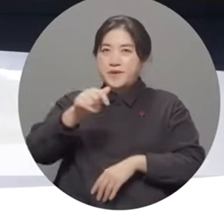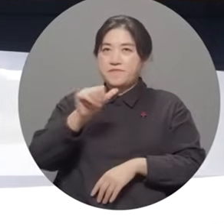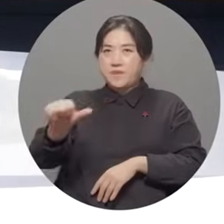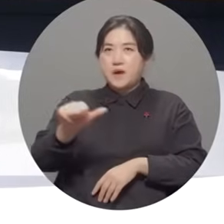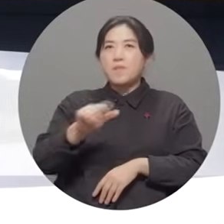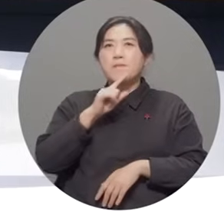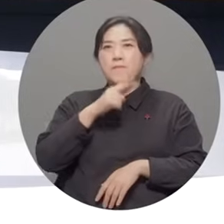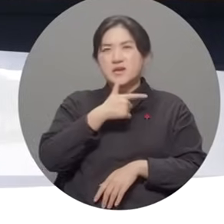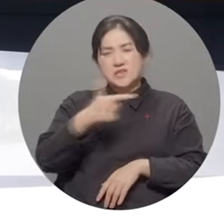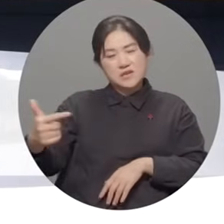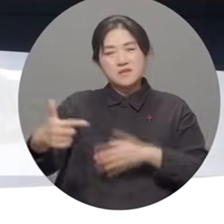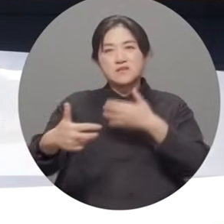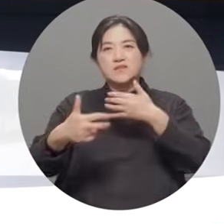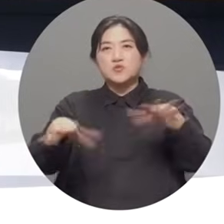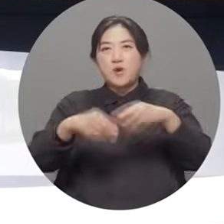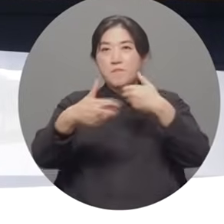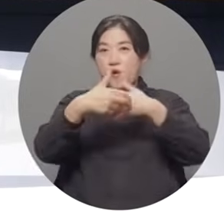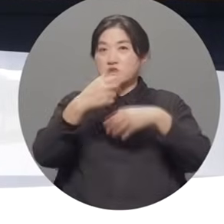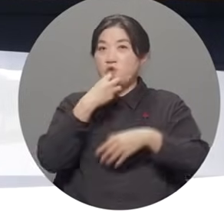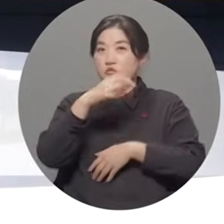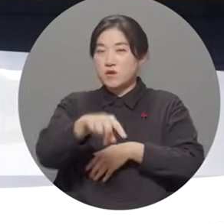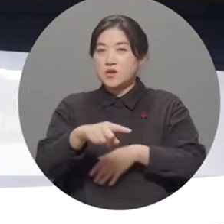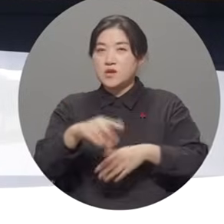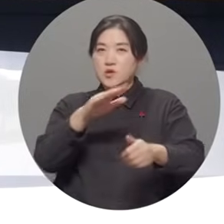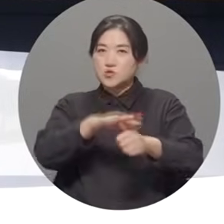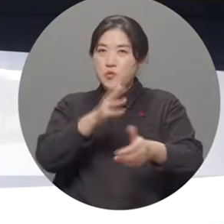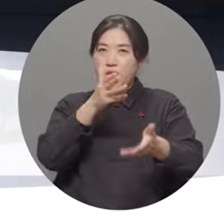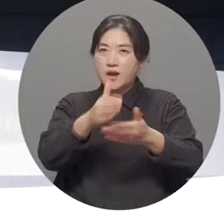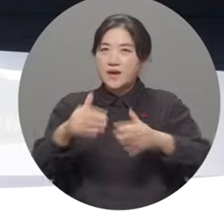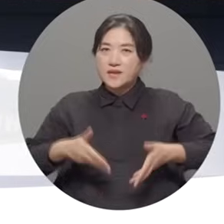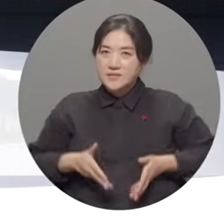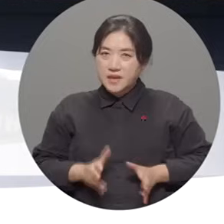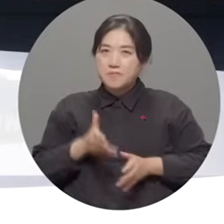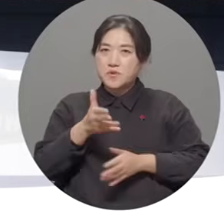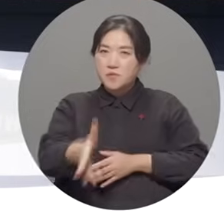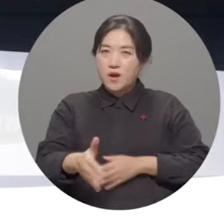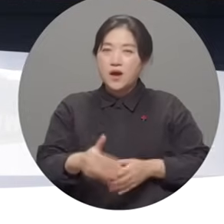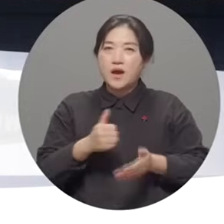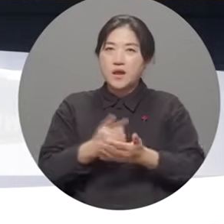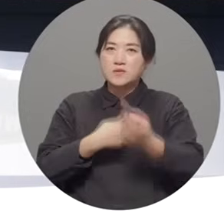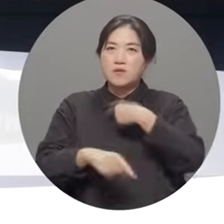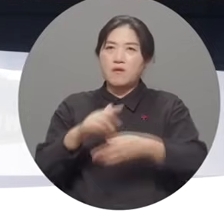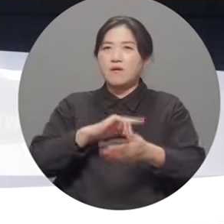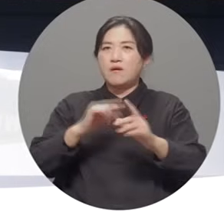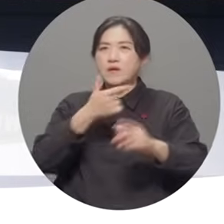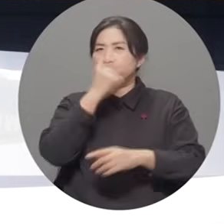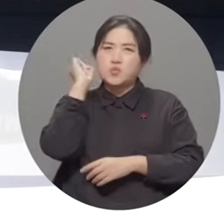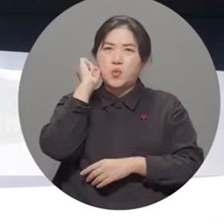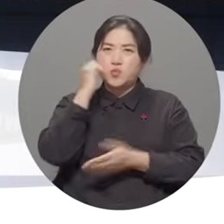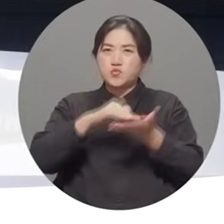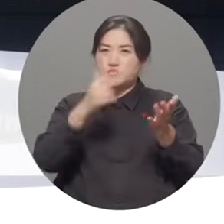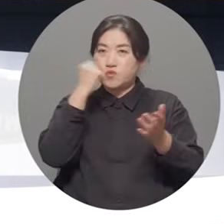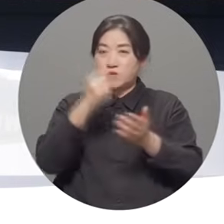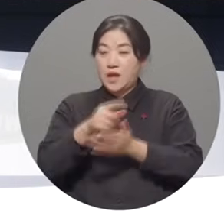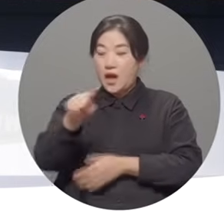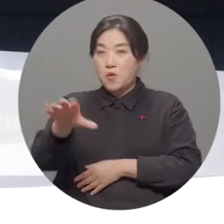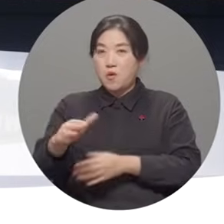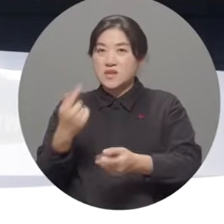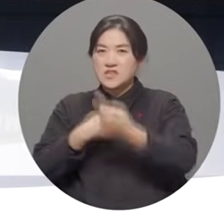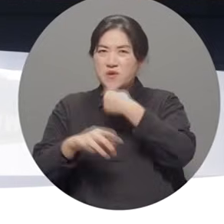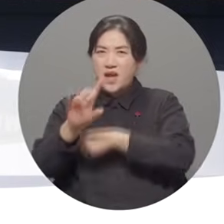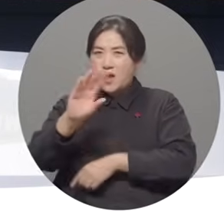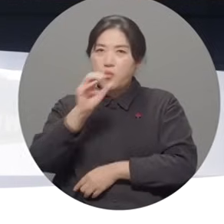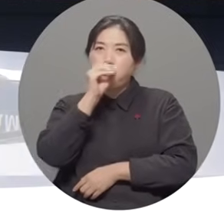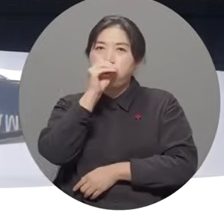대형 병원에서도 소아과 그리고 산부인과의 정원이 대부분 미달이었고 그중에 한 곳은 지원자가 한 명도